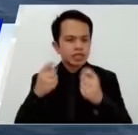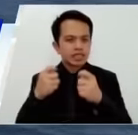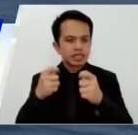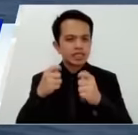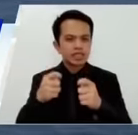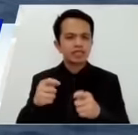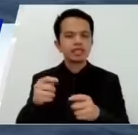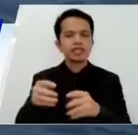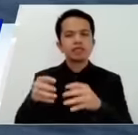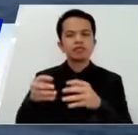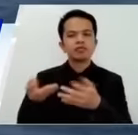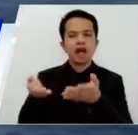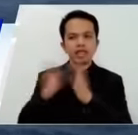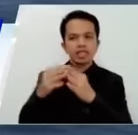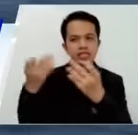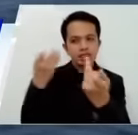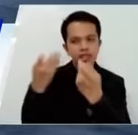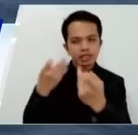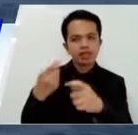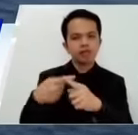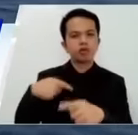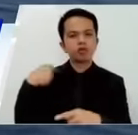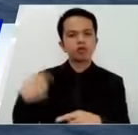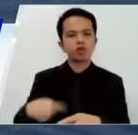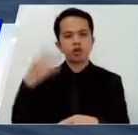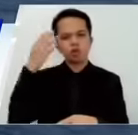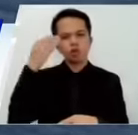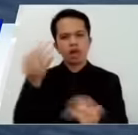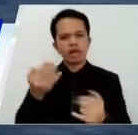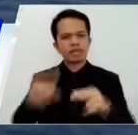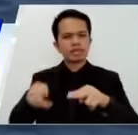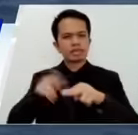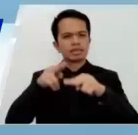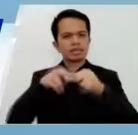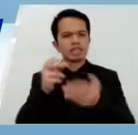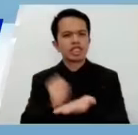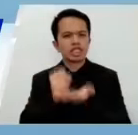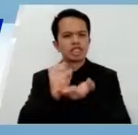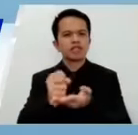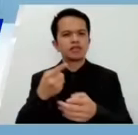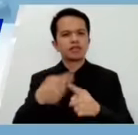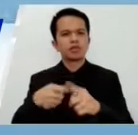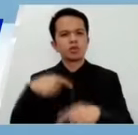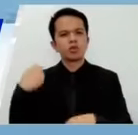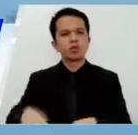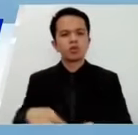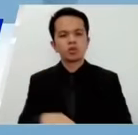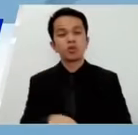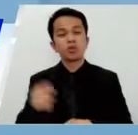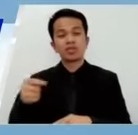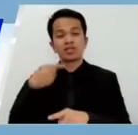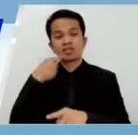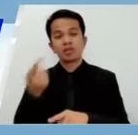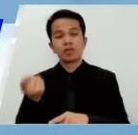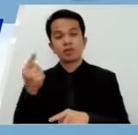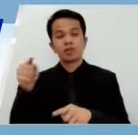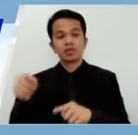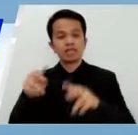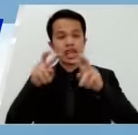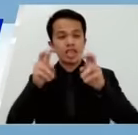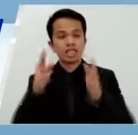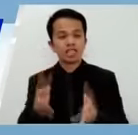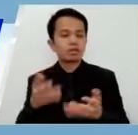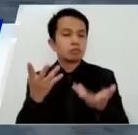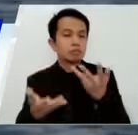paliwanag ang Chinese Embassy kung bakit biglang dumami ang mga barko ng China sa lugar. Sabi ng isang security analyst, posible pa rin